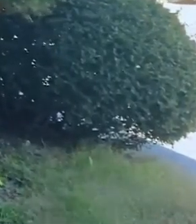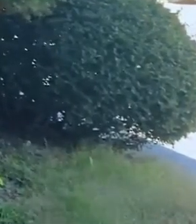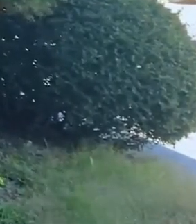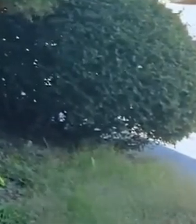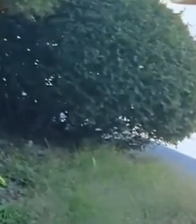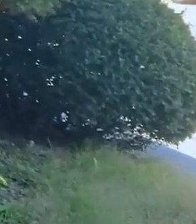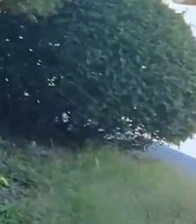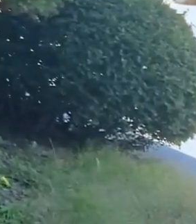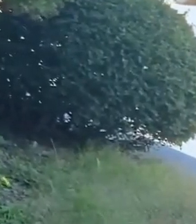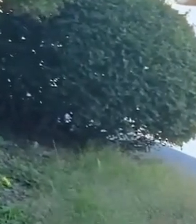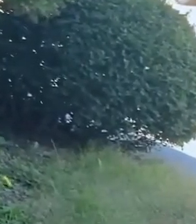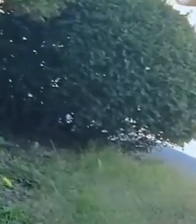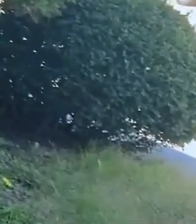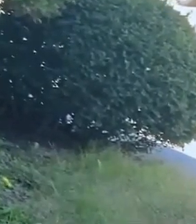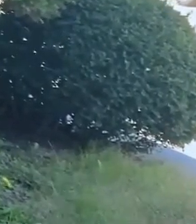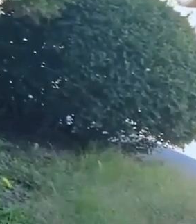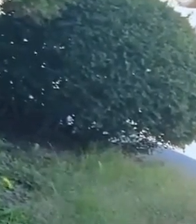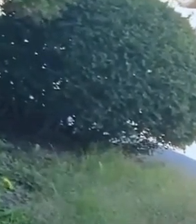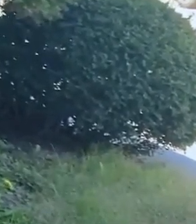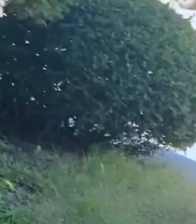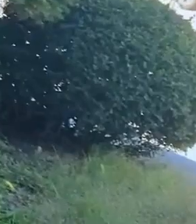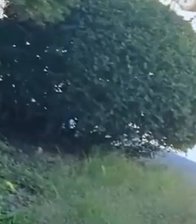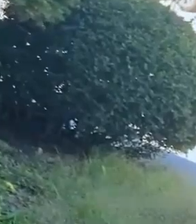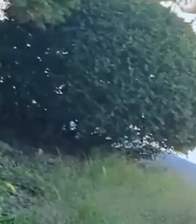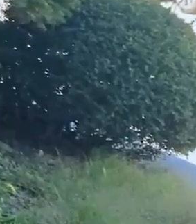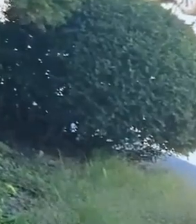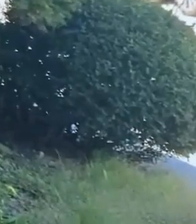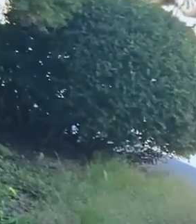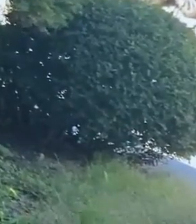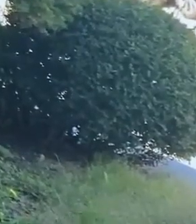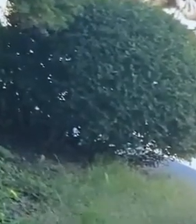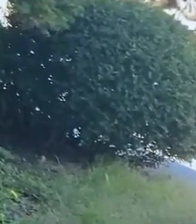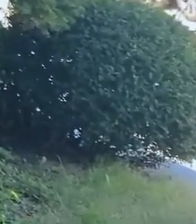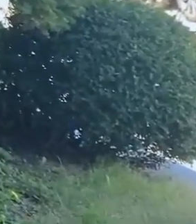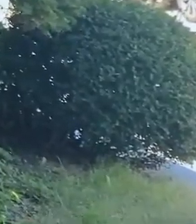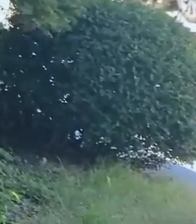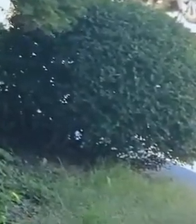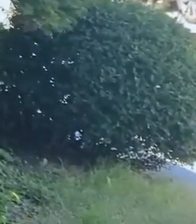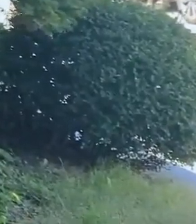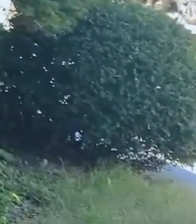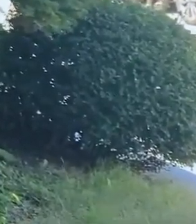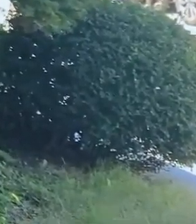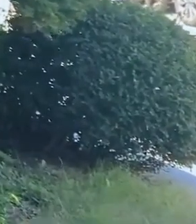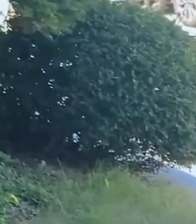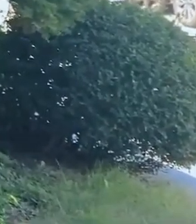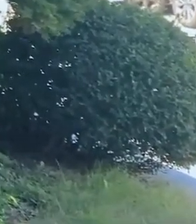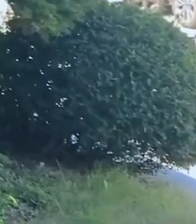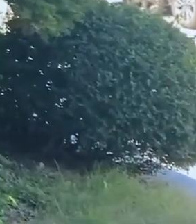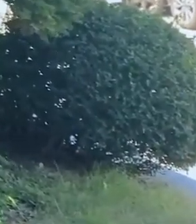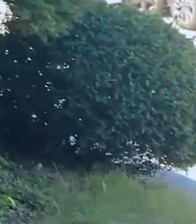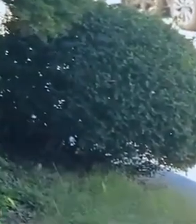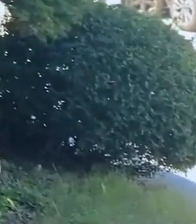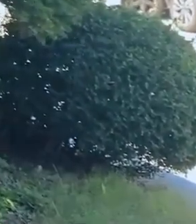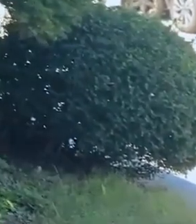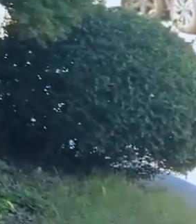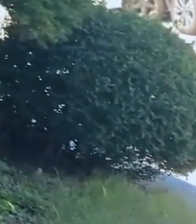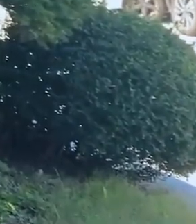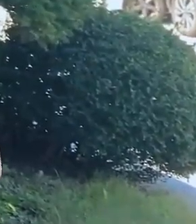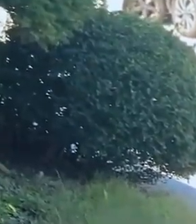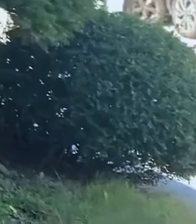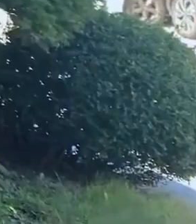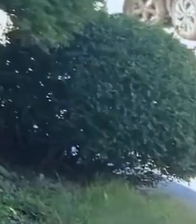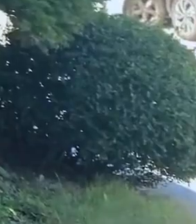몸도 마음도 건강하실 거죠? 하기 싫다고 하지 마. 여러분 모두